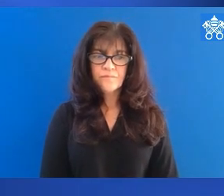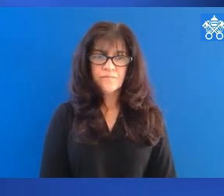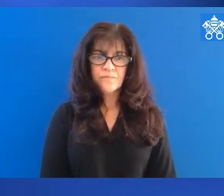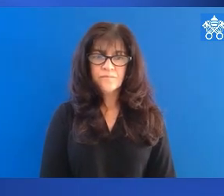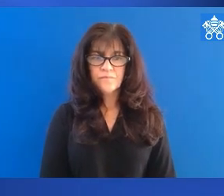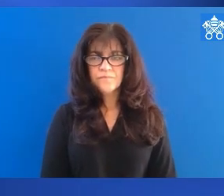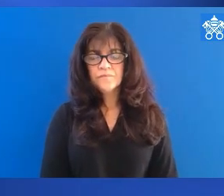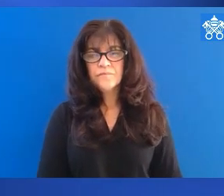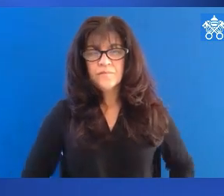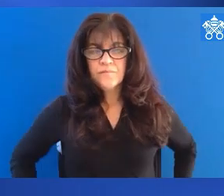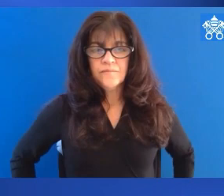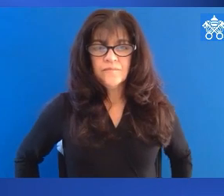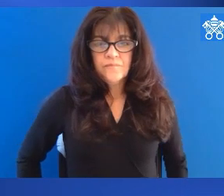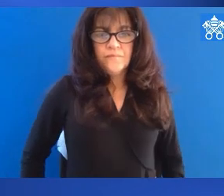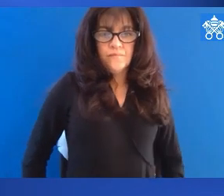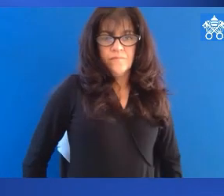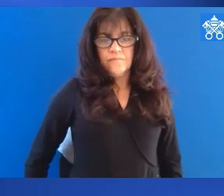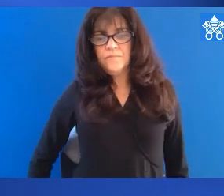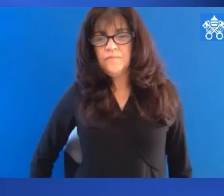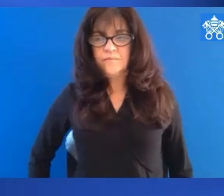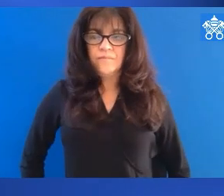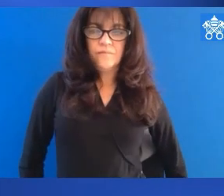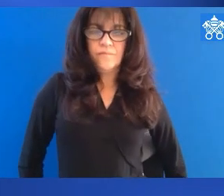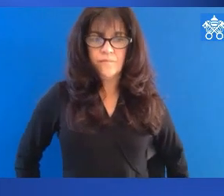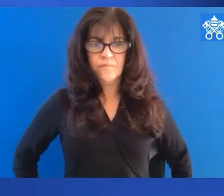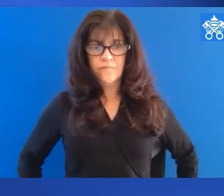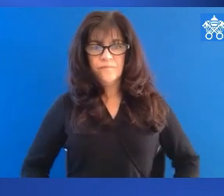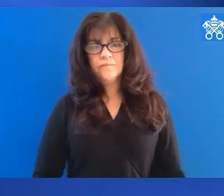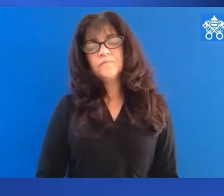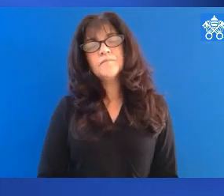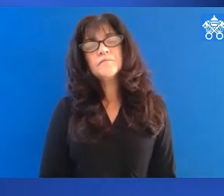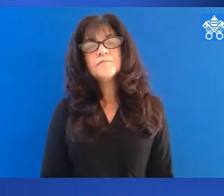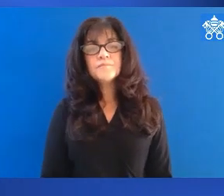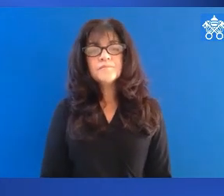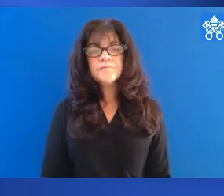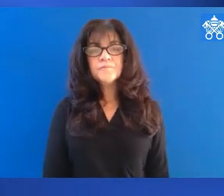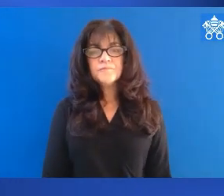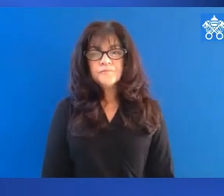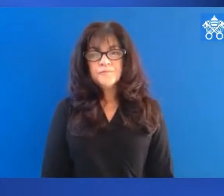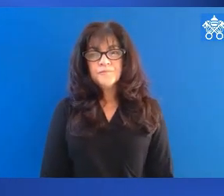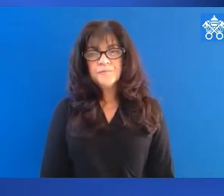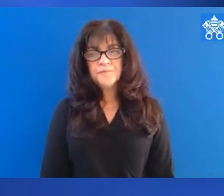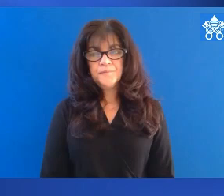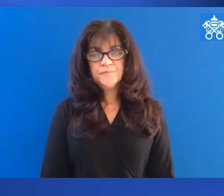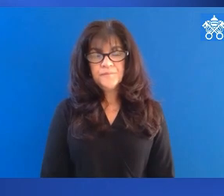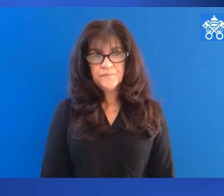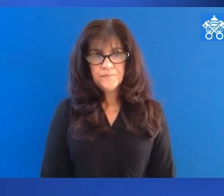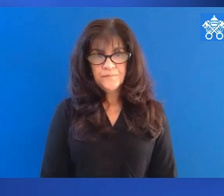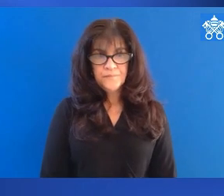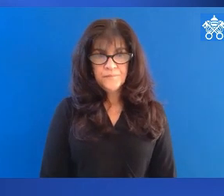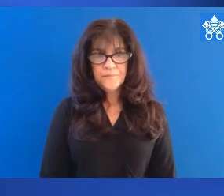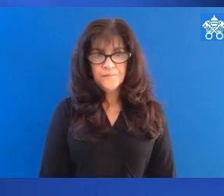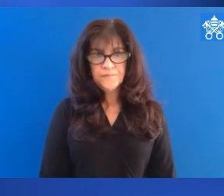وقال: التعزية الروحية هي خبرة فرح داخلي عميقة تساعدنا على أن